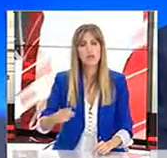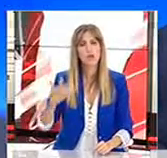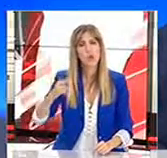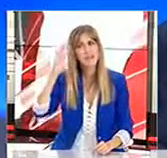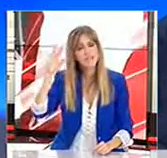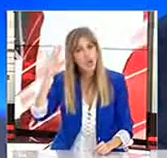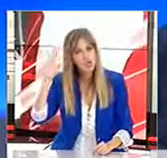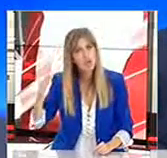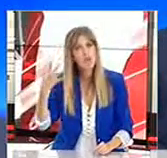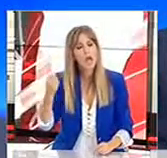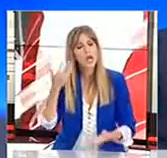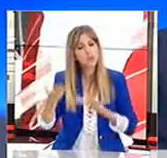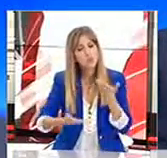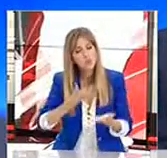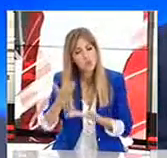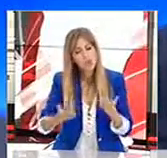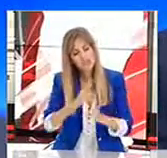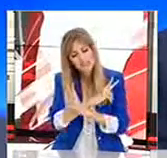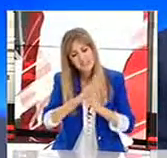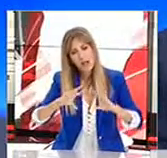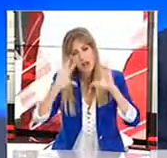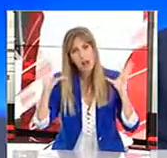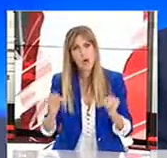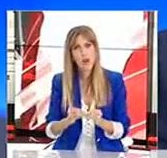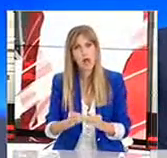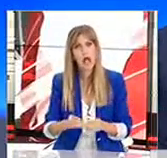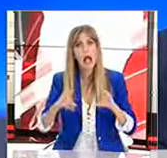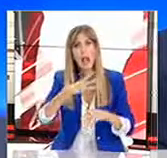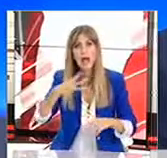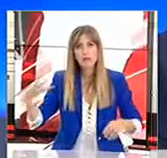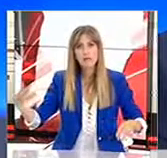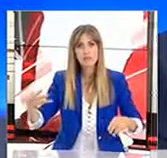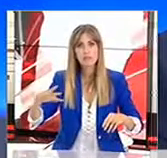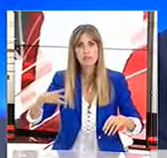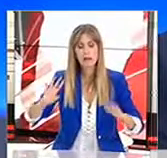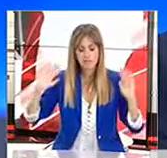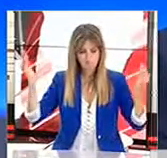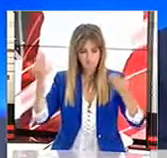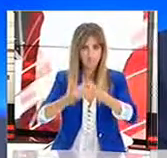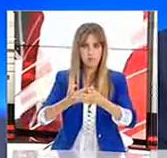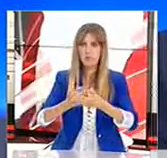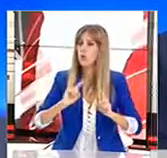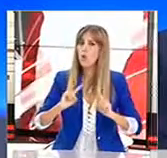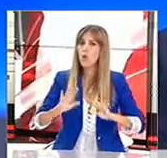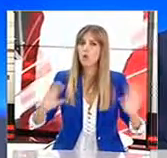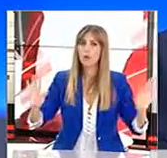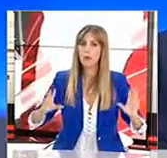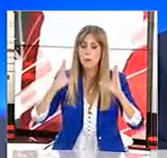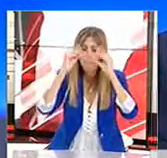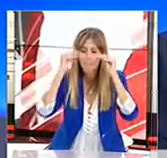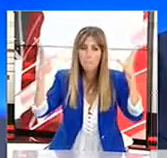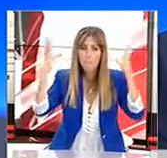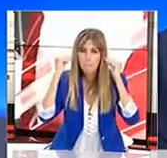που αρνείται το διάλογο, αρνείται τη συμπόρευση, έχει κλειστά τα αυτιά, κλειστά τα μάτια, κλειστές τις